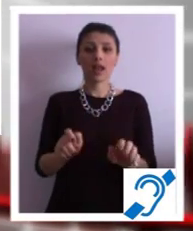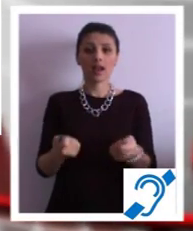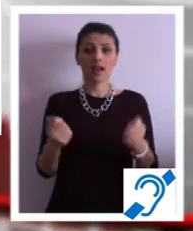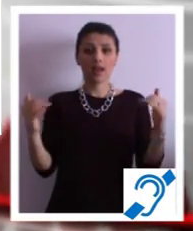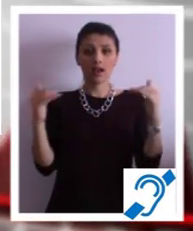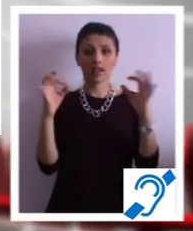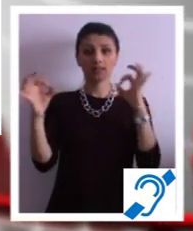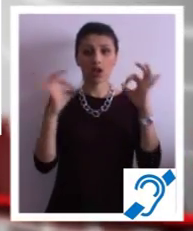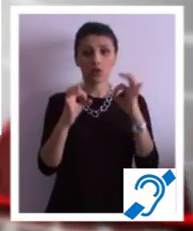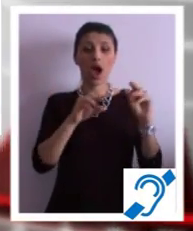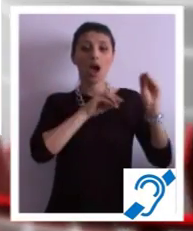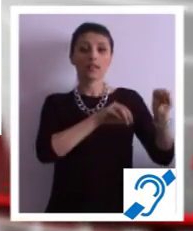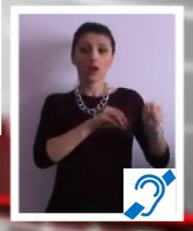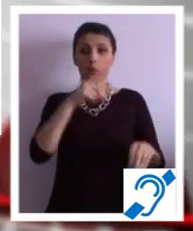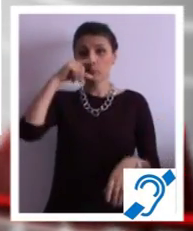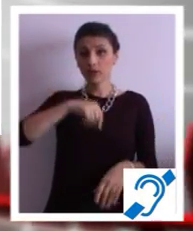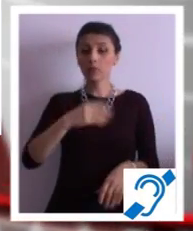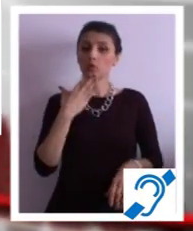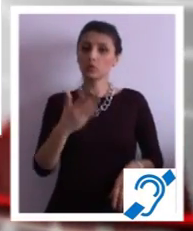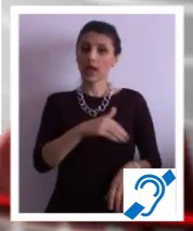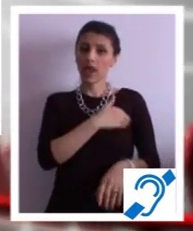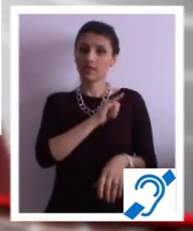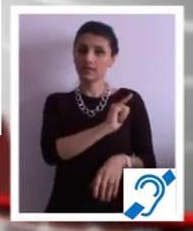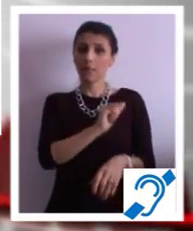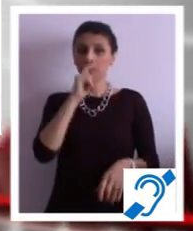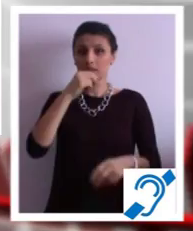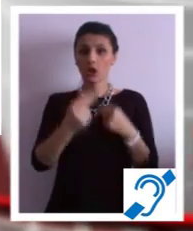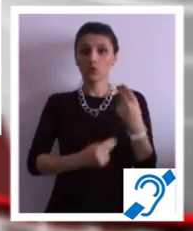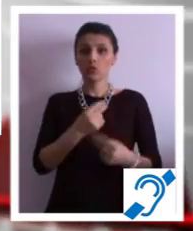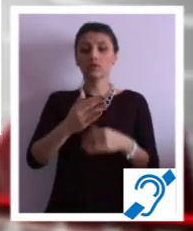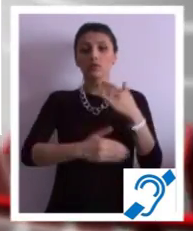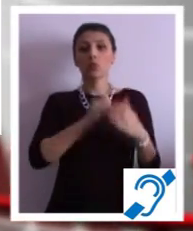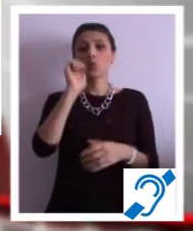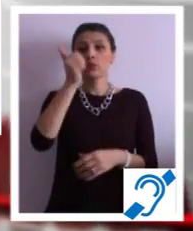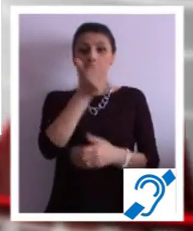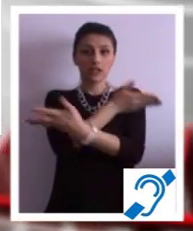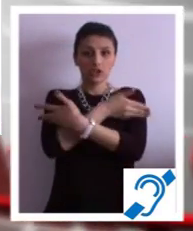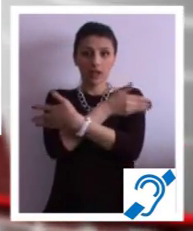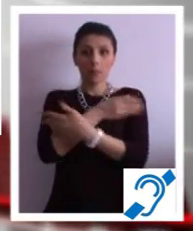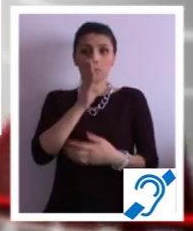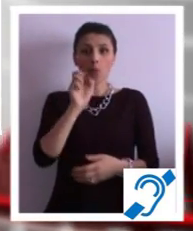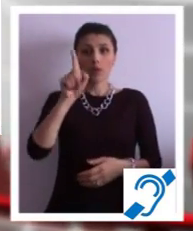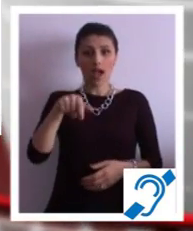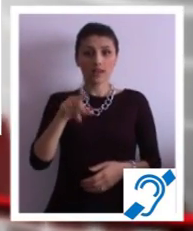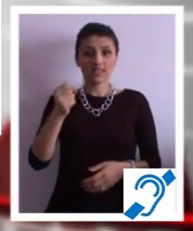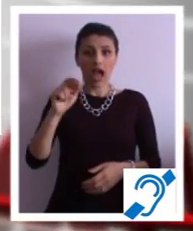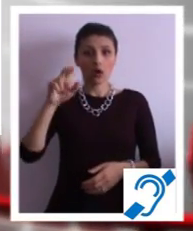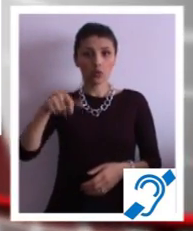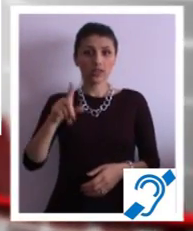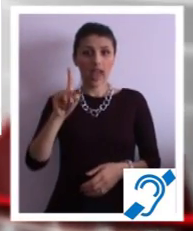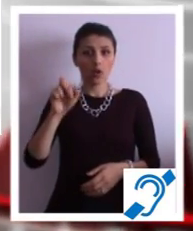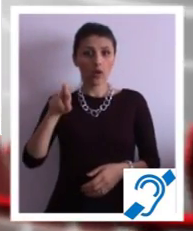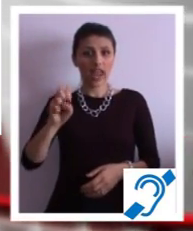antrenorul Nicolae Dica a fost mulțumit de randamentul elevilor săi. Piteștenii au jucat în următorul 11: Dolha Bogdan Stancu, Cotigă,